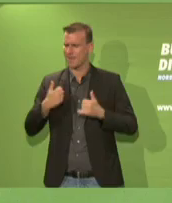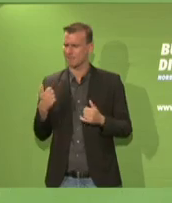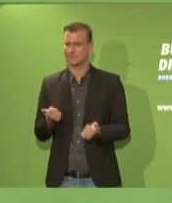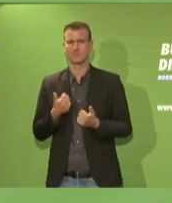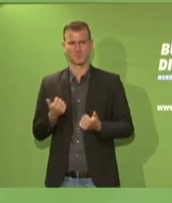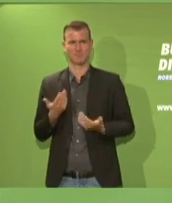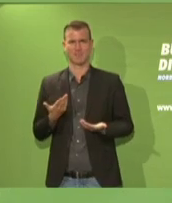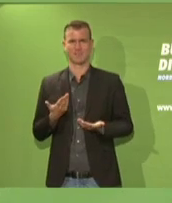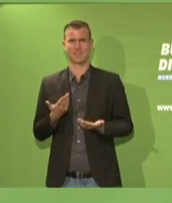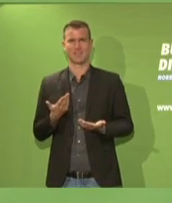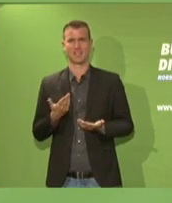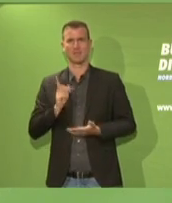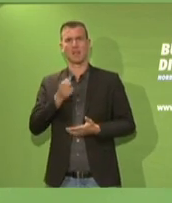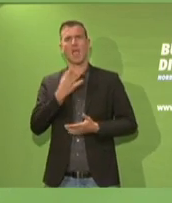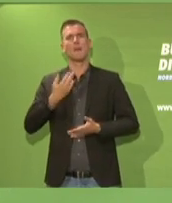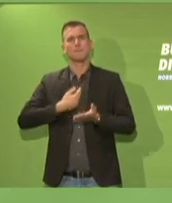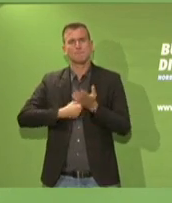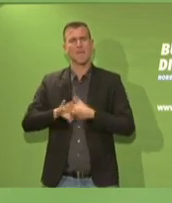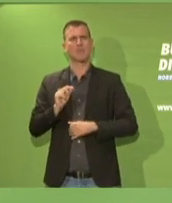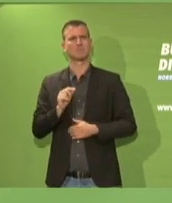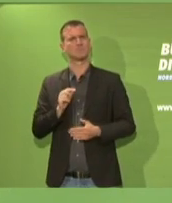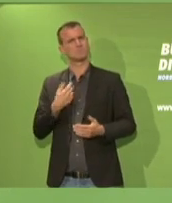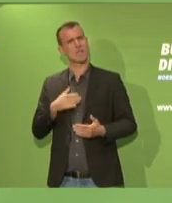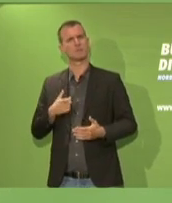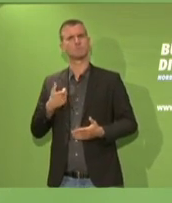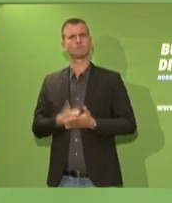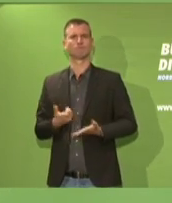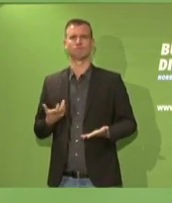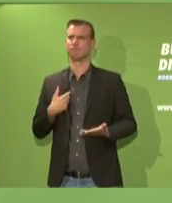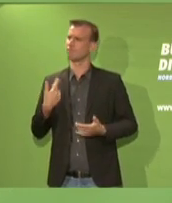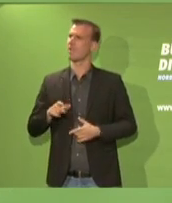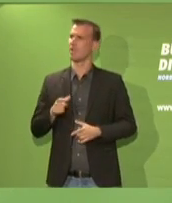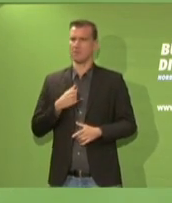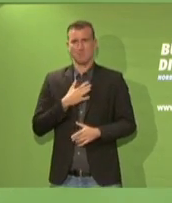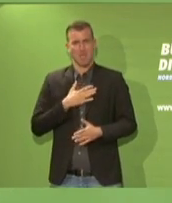aber die müssen wir natürlich noch schlagkräftiger machen. Und das sehe ich auch als meine Aufgabe.